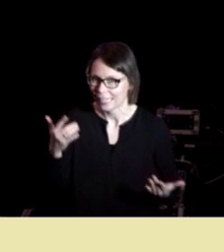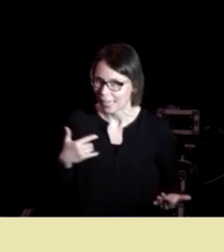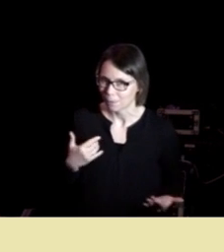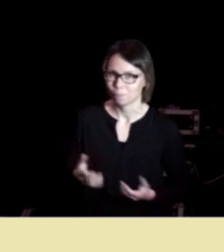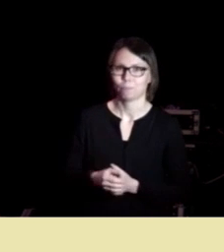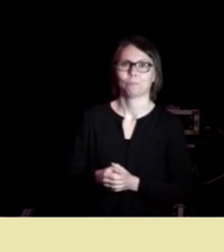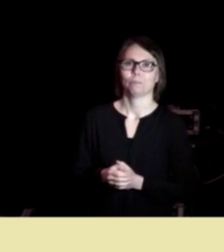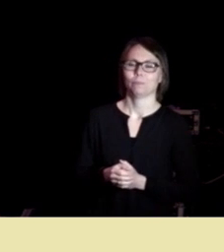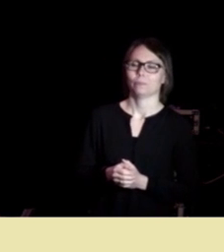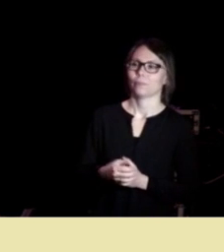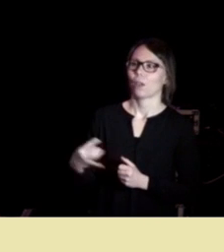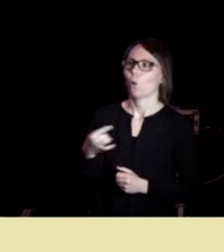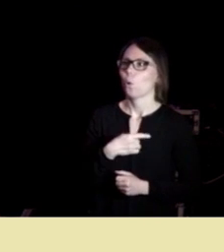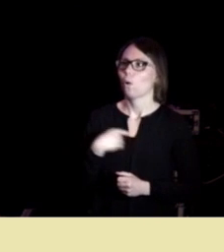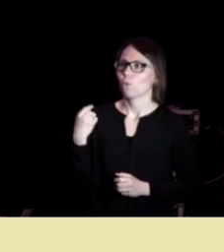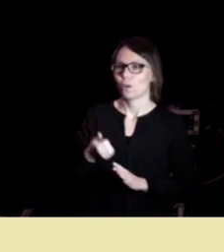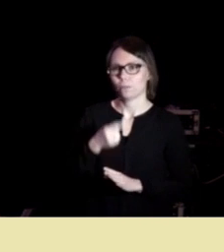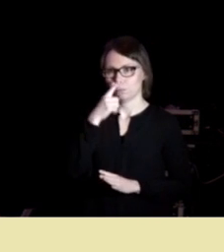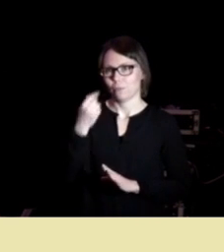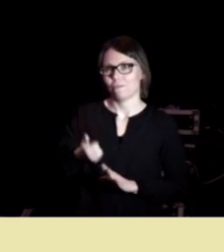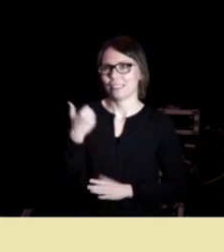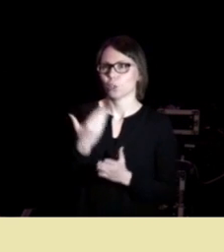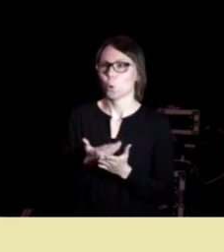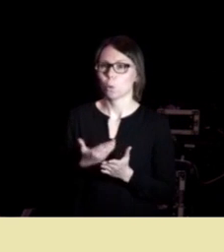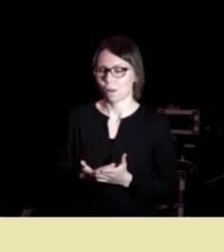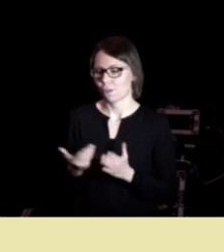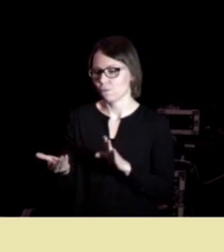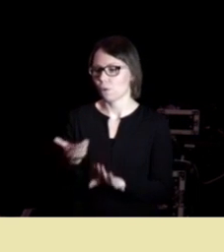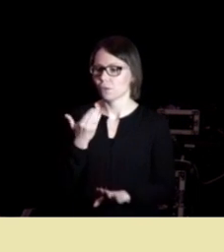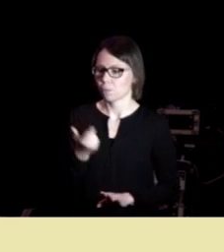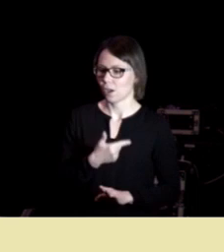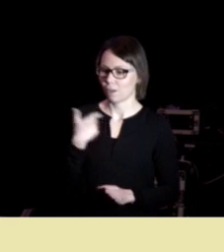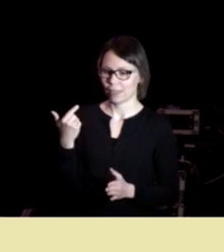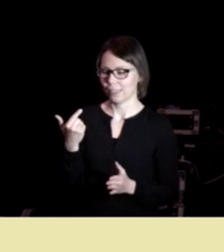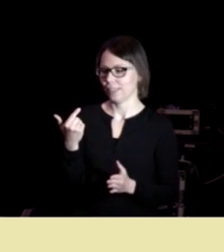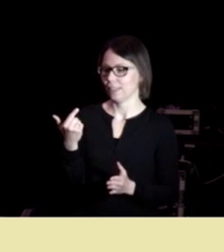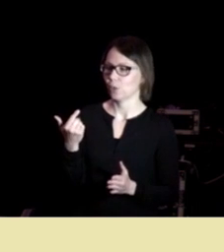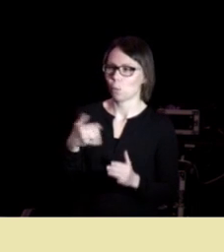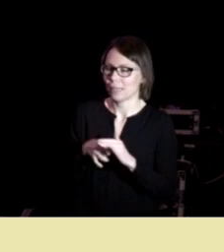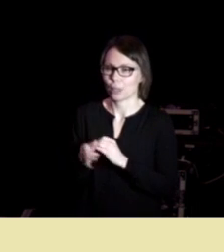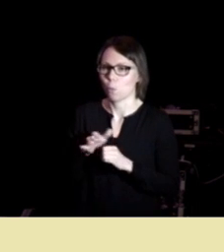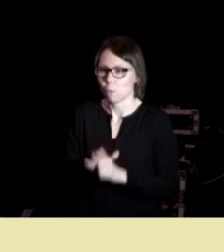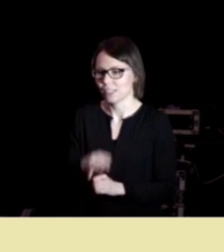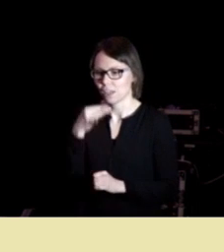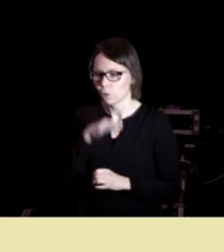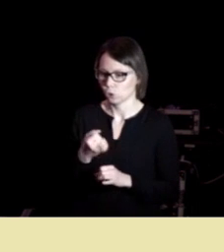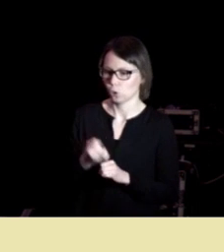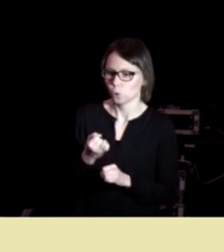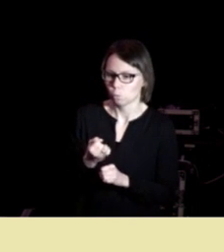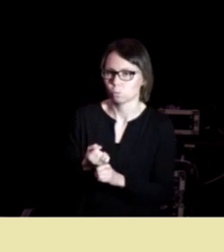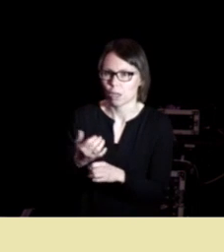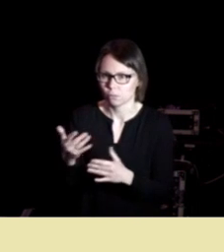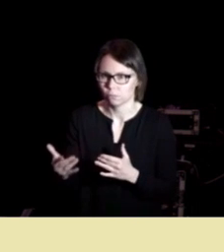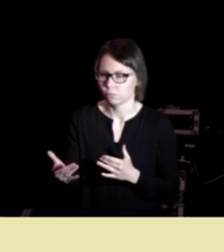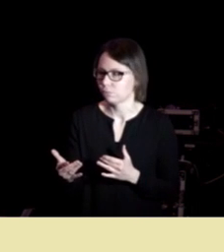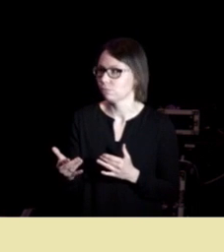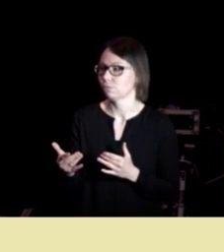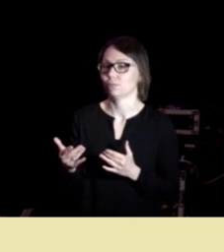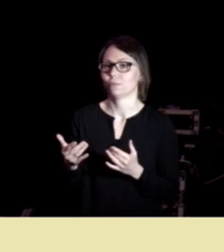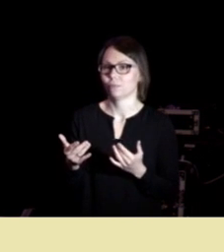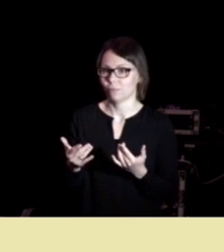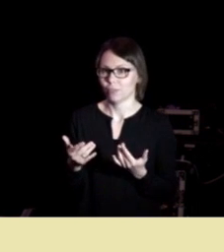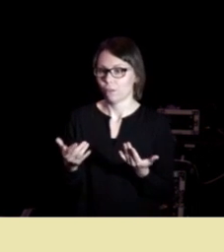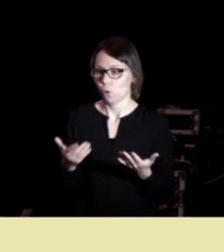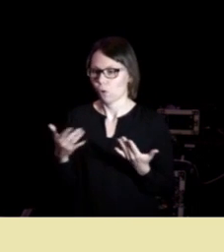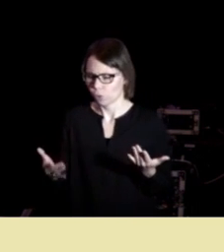ikke. Vår viktigste oppdrag da er å få frem at vi kommer ikke inn og skal presse folk til å jobbe tøffere. For